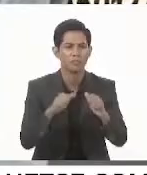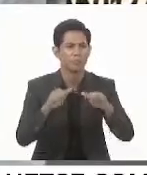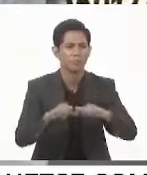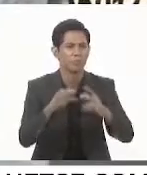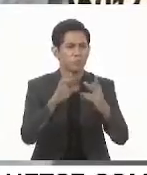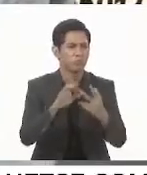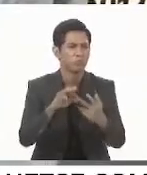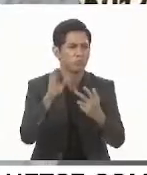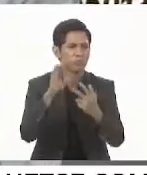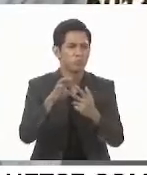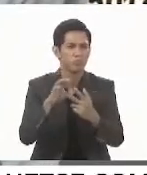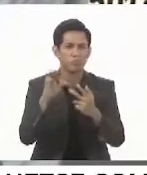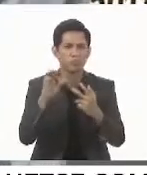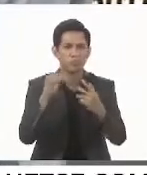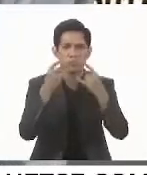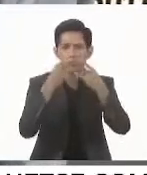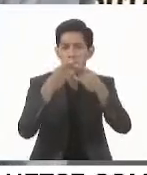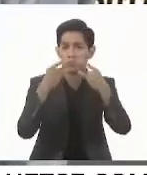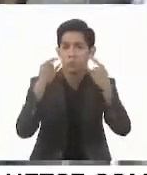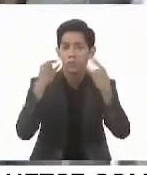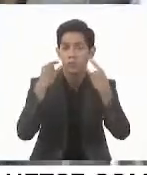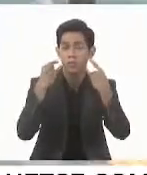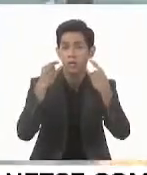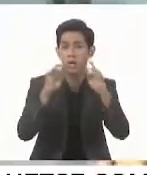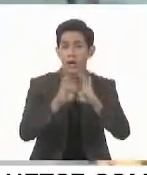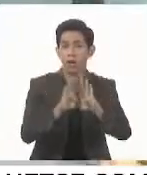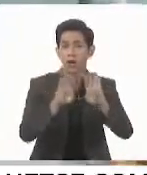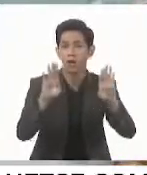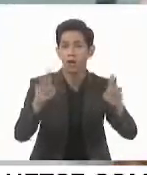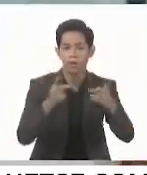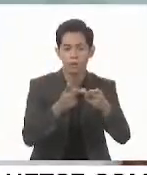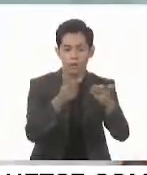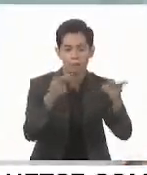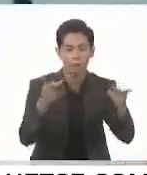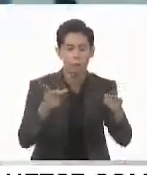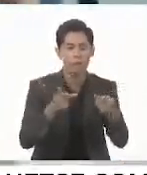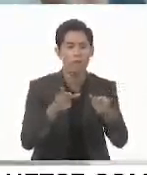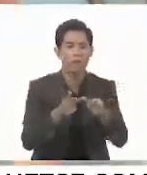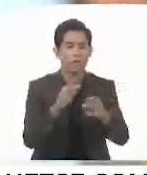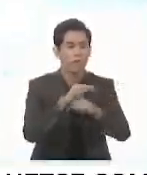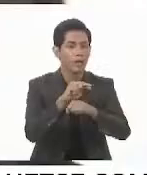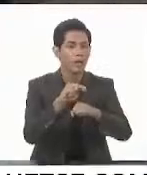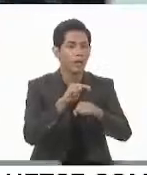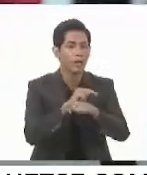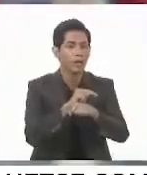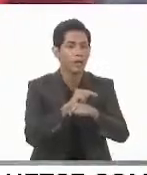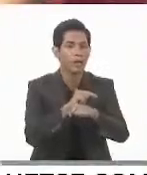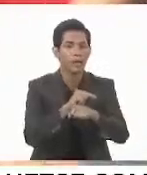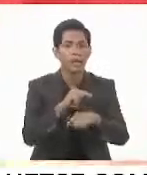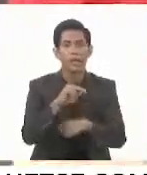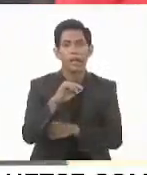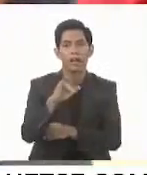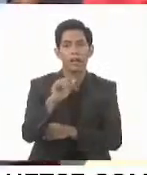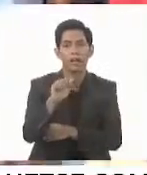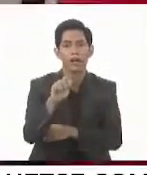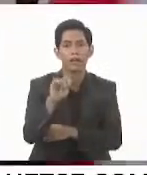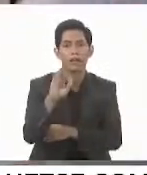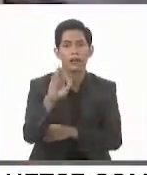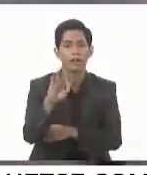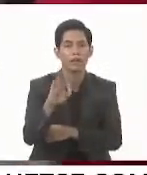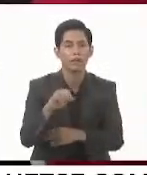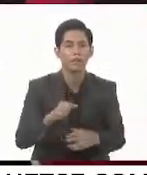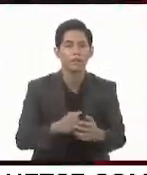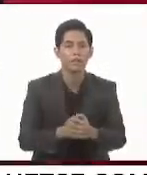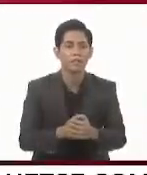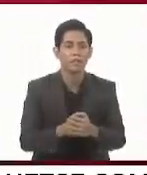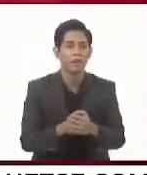isang ventilated areas at open spaces na taliwas sa mandato ng National IATF at ng DOH. Paliwanag